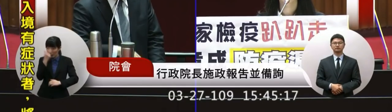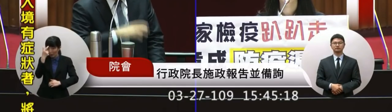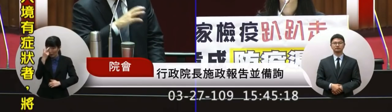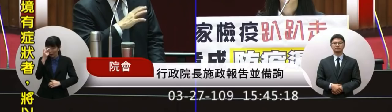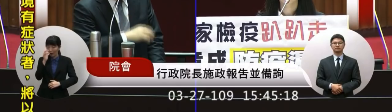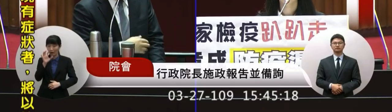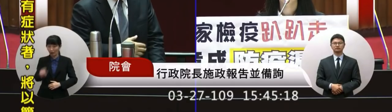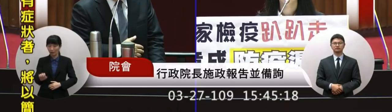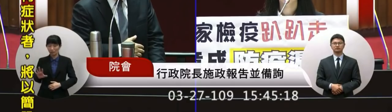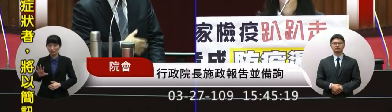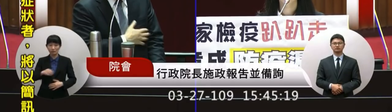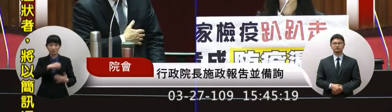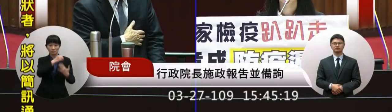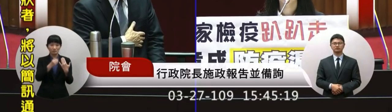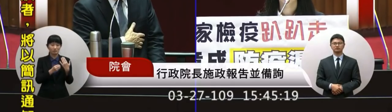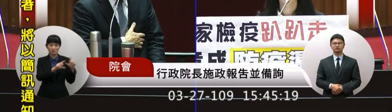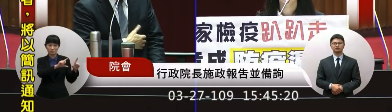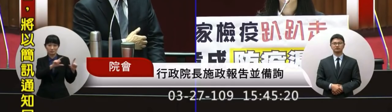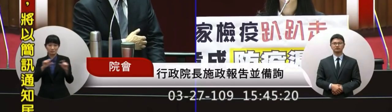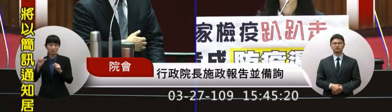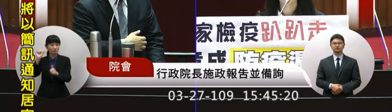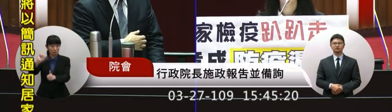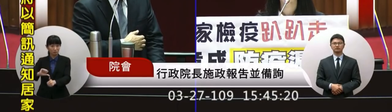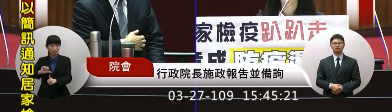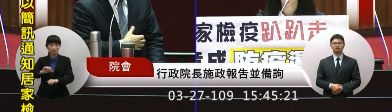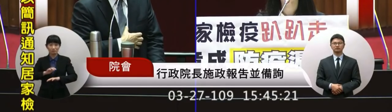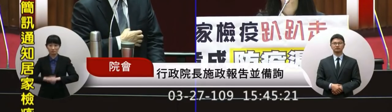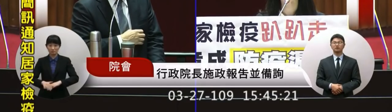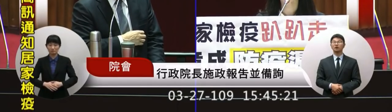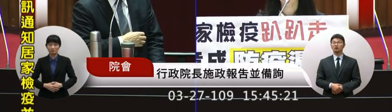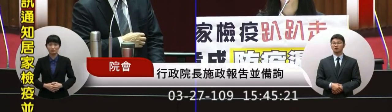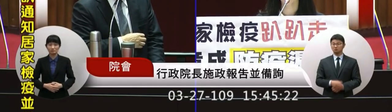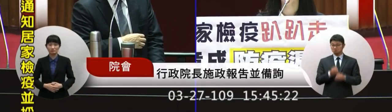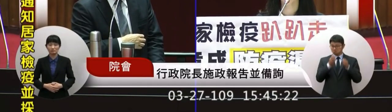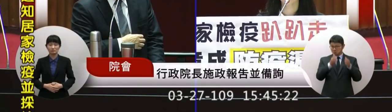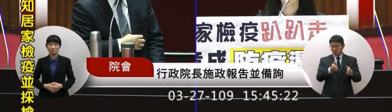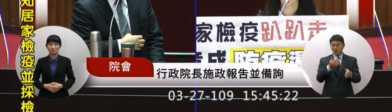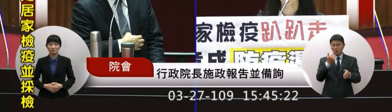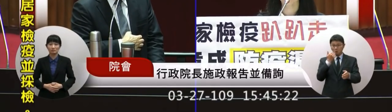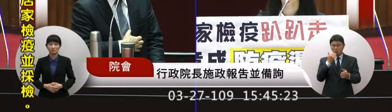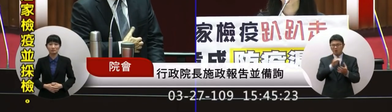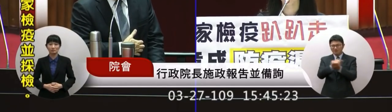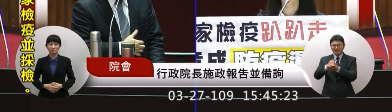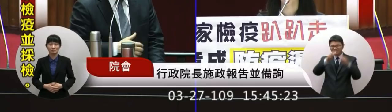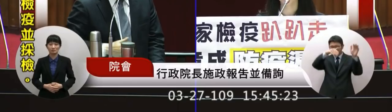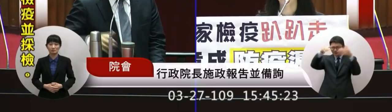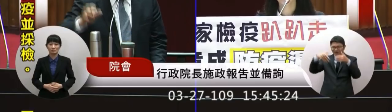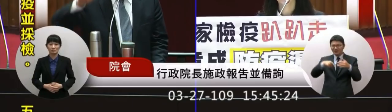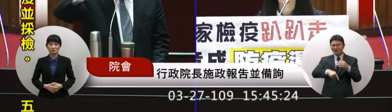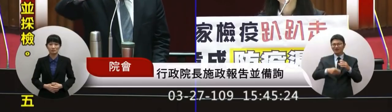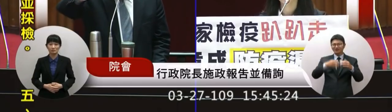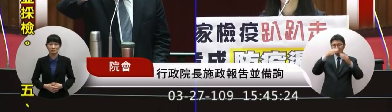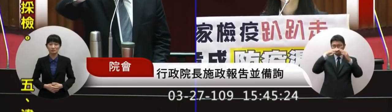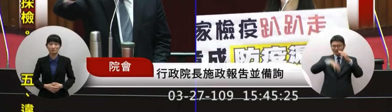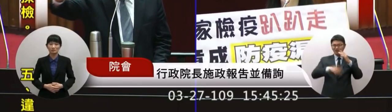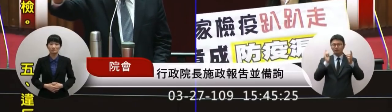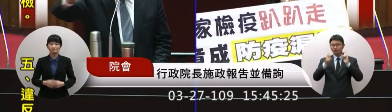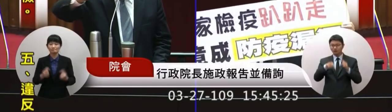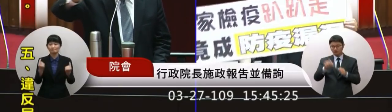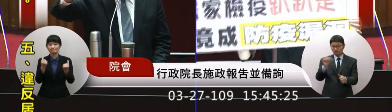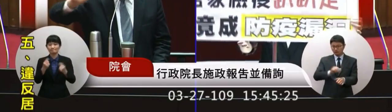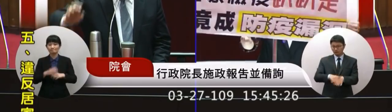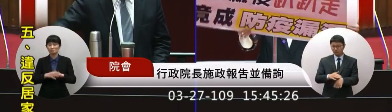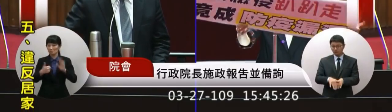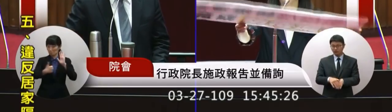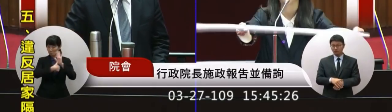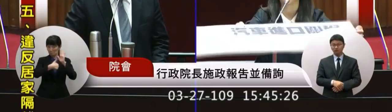都有依照相关规定都可以来做。 所以会对那种找朋友到家里来开趴的也会处罚， 还包括公布